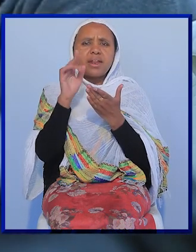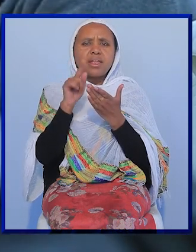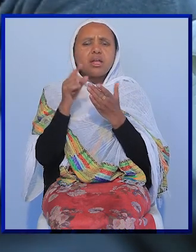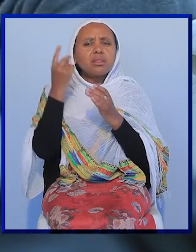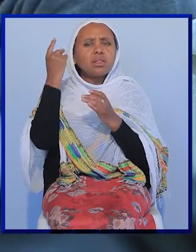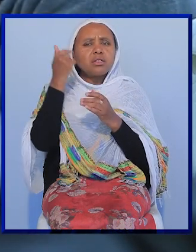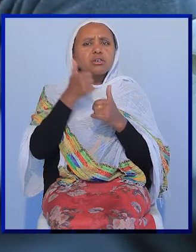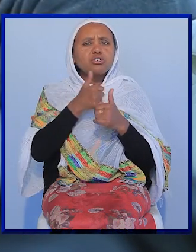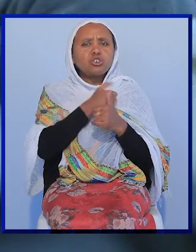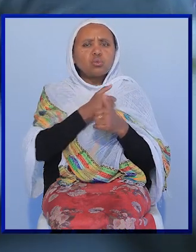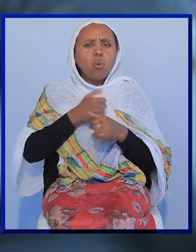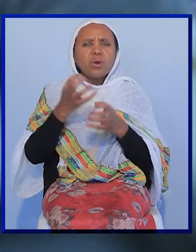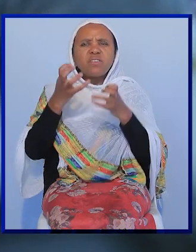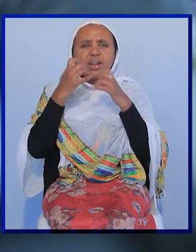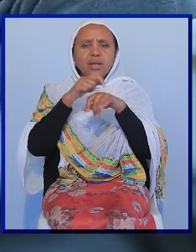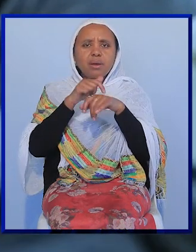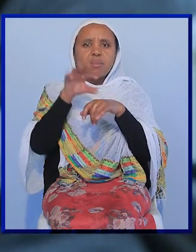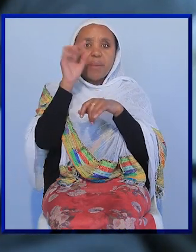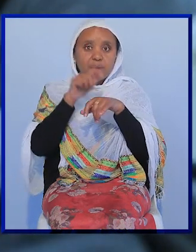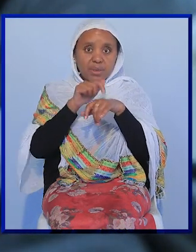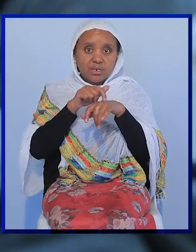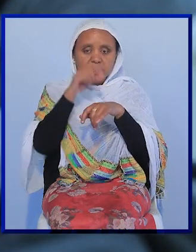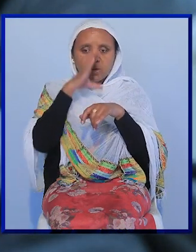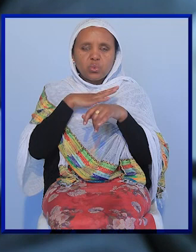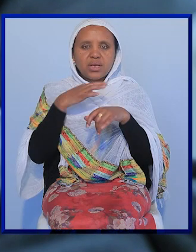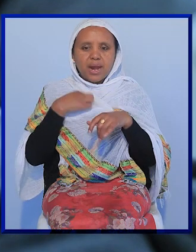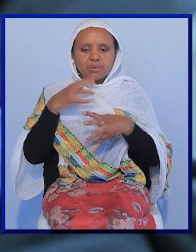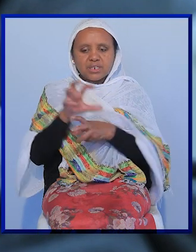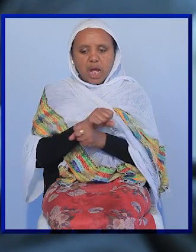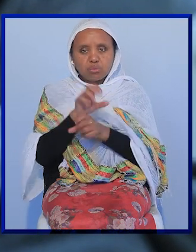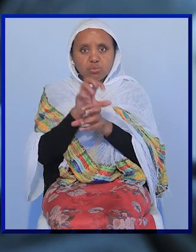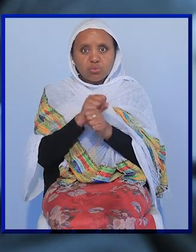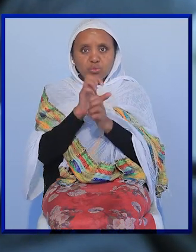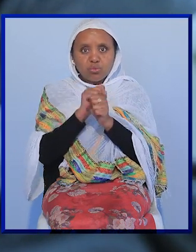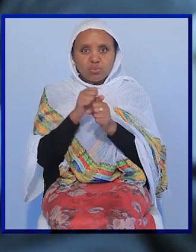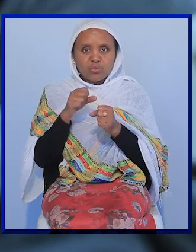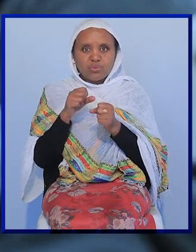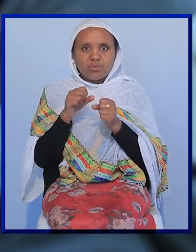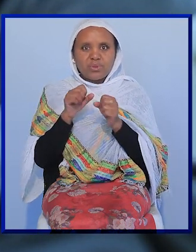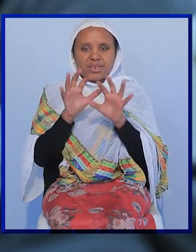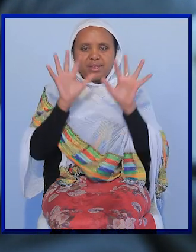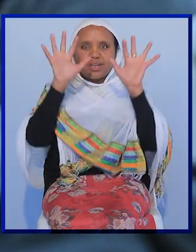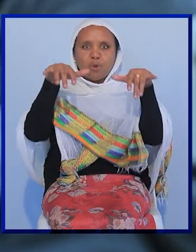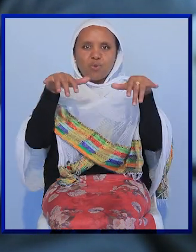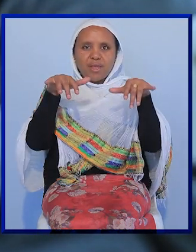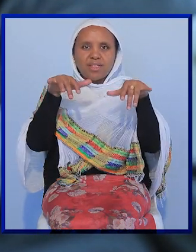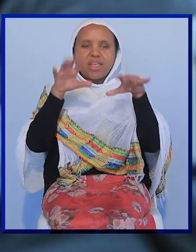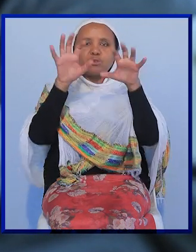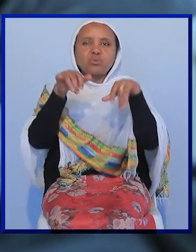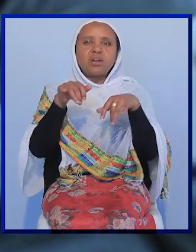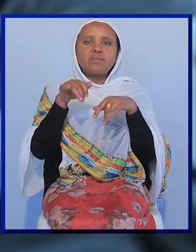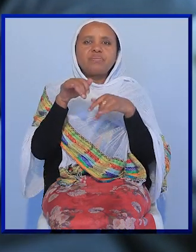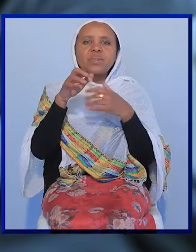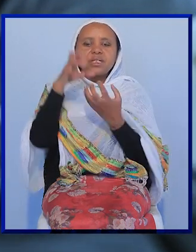ጥንት ሽቶ እንደ ልብ በማይገኝበት ዘመን ታዲያ ሰዎች ልብስ እያጠቡ ልብሳቸውን ሮዝሜሪ ላይ ያሰጡት ነበር። ታዲያ ፀሐዩ